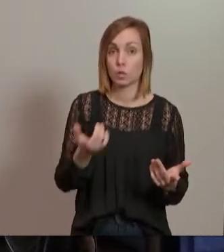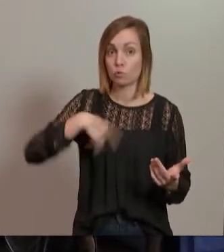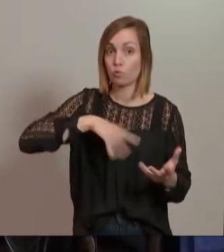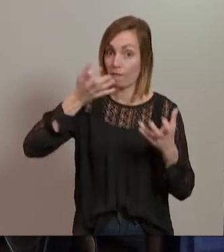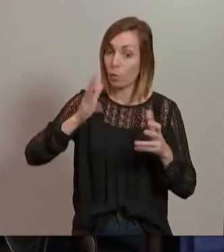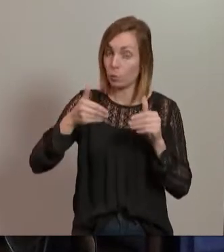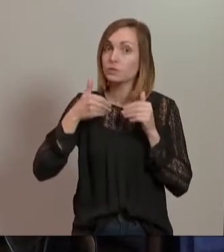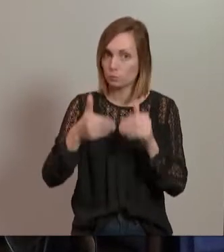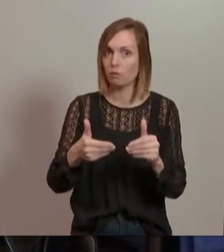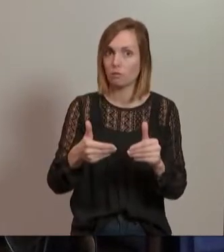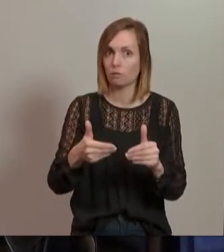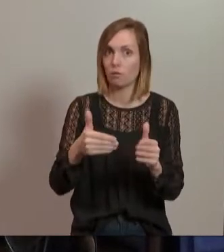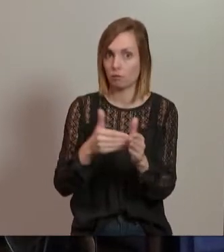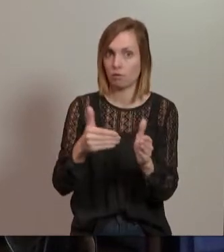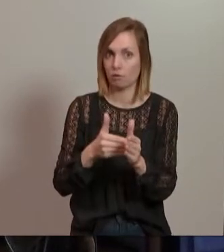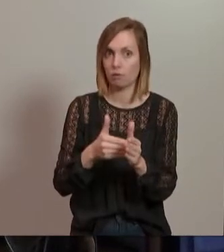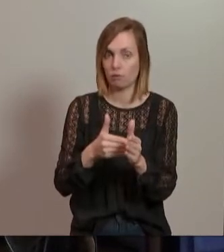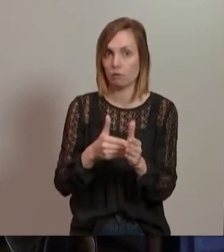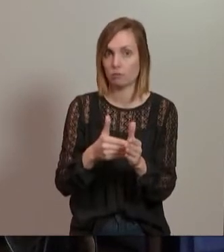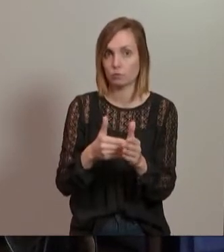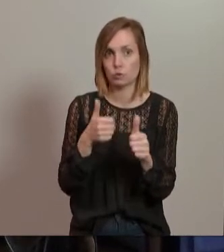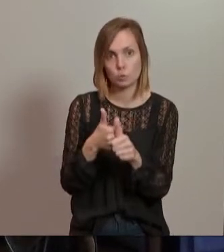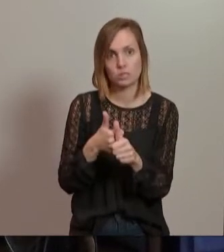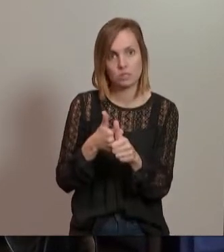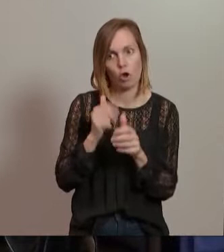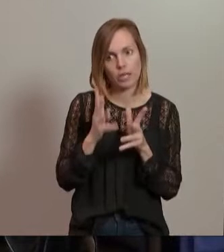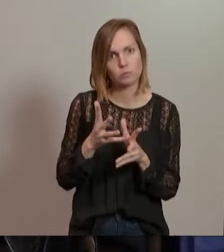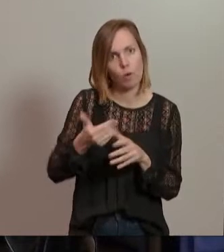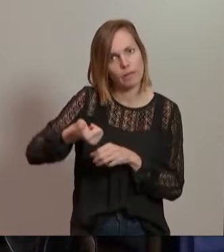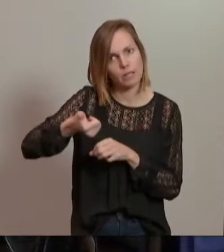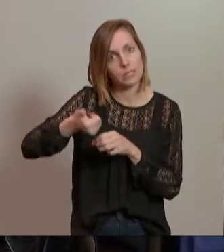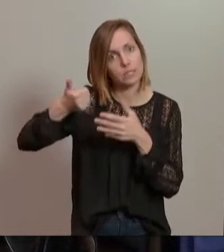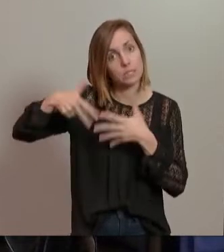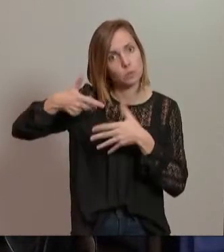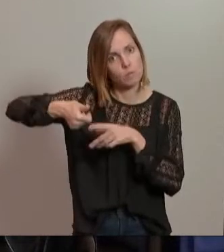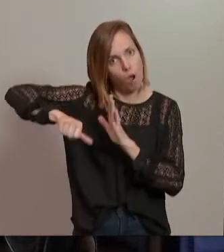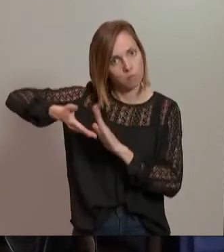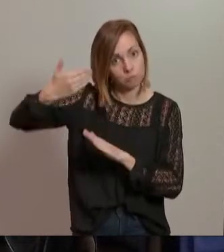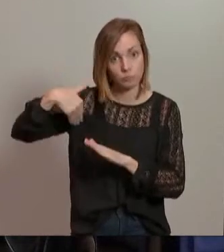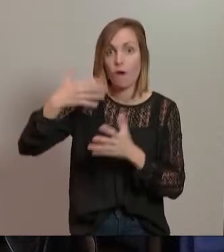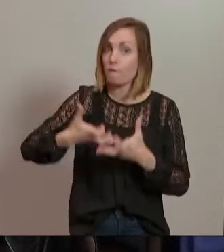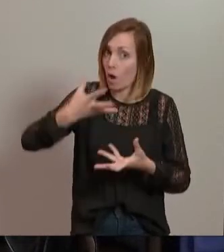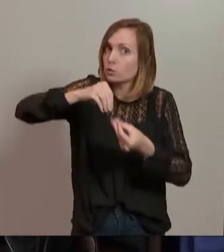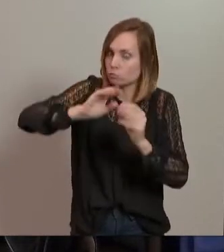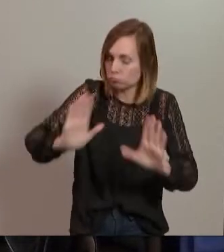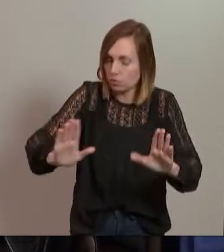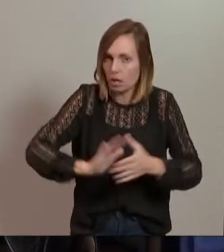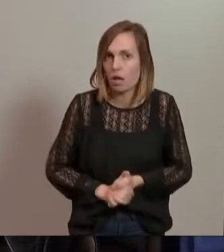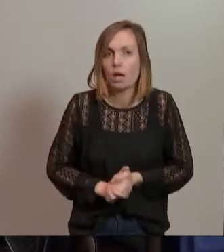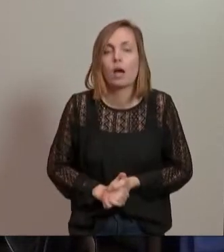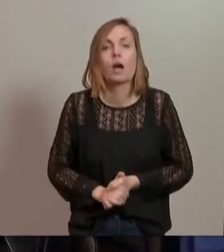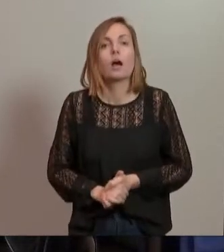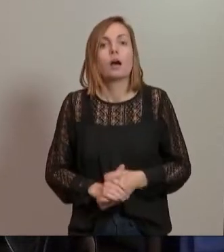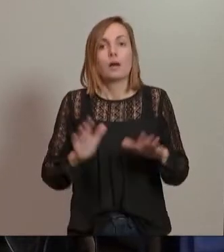sur ce municipe conformément à nos engagements que nous avons tenus. Donc je voulais vous le souligner. Alors, des réponses par